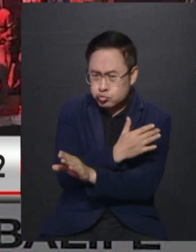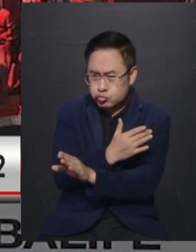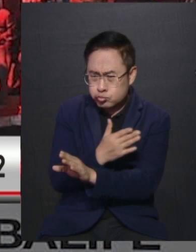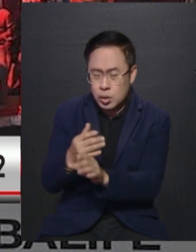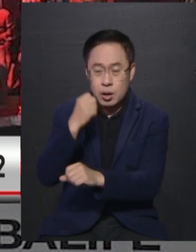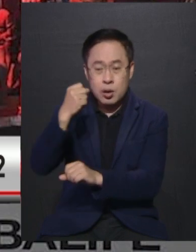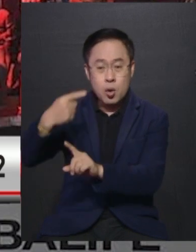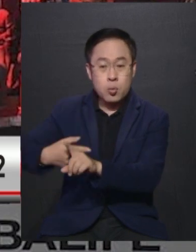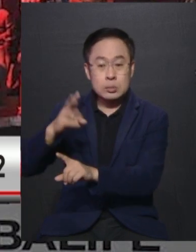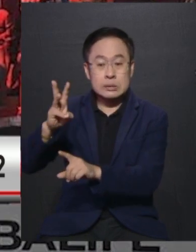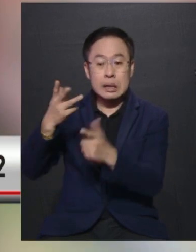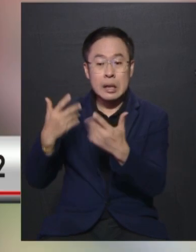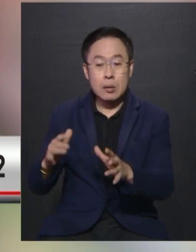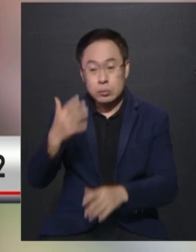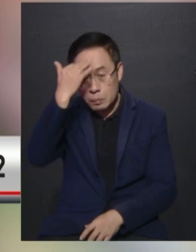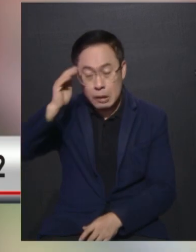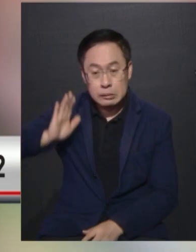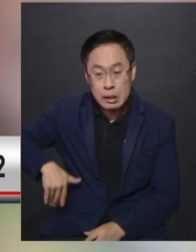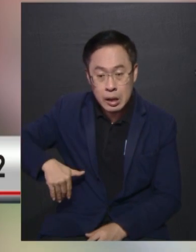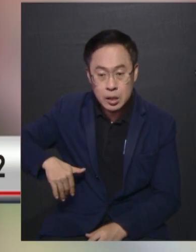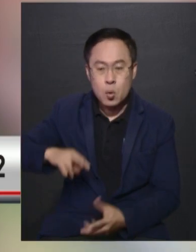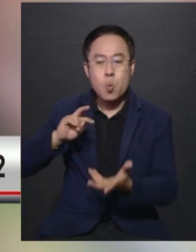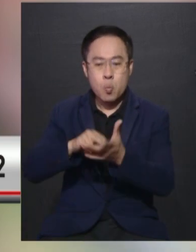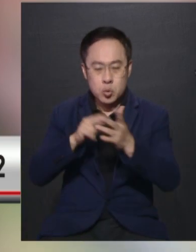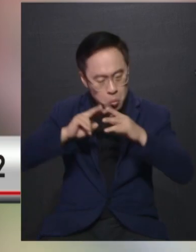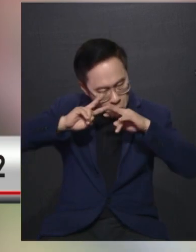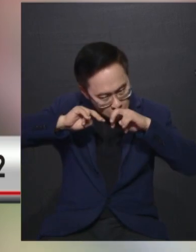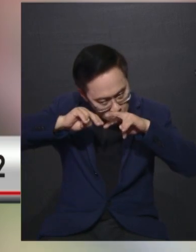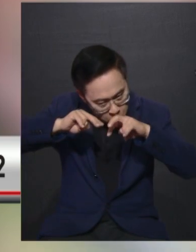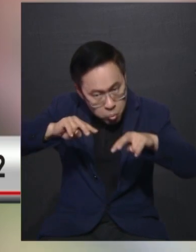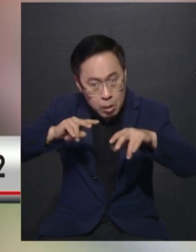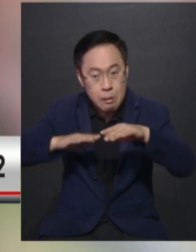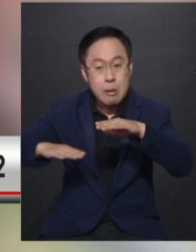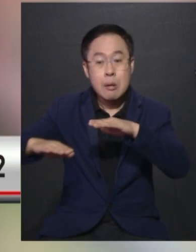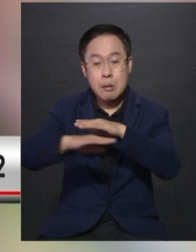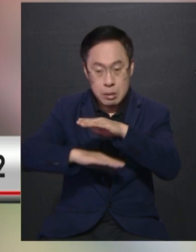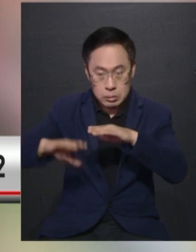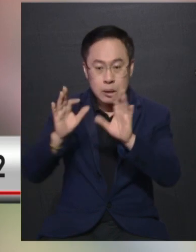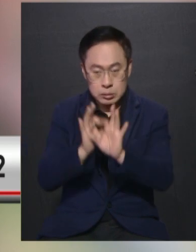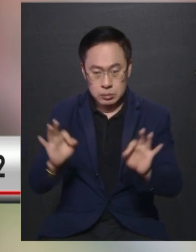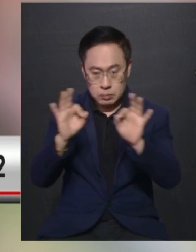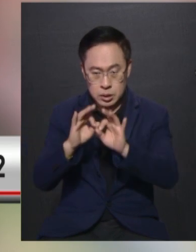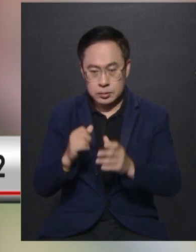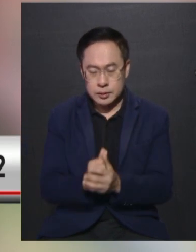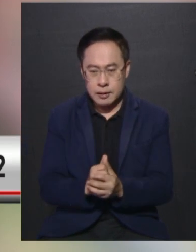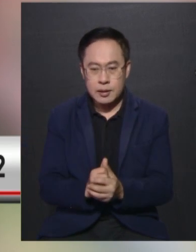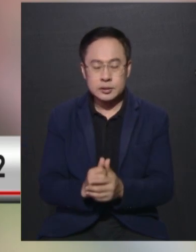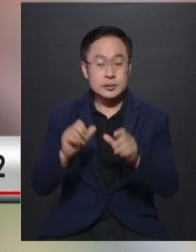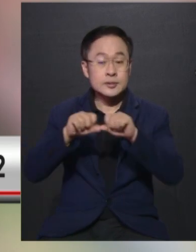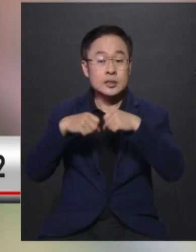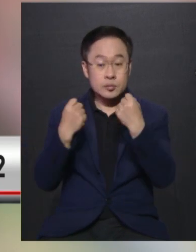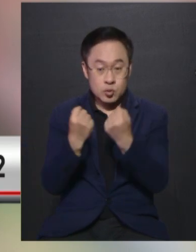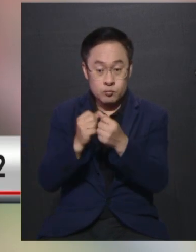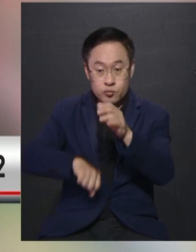ครึ่งปี รวบรวมหลักฐานอยู่ใช่ไหม เล่าแบบนี้ค่ะจากเหตุการณ์ที่สมาคมกีฬาฟุตบอลแห่งประเทศไทยในพระบรมราชูปถัมภ์นะคะได้ทำห